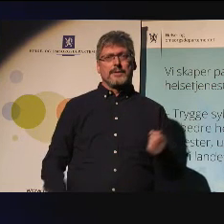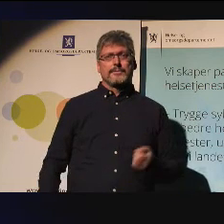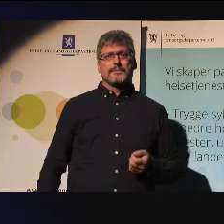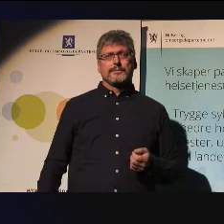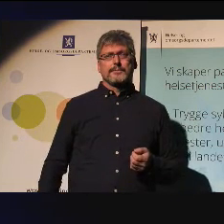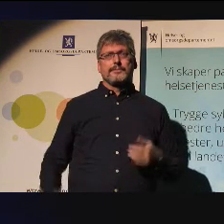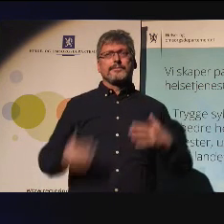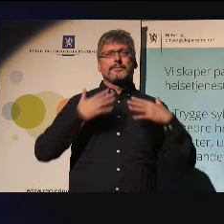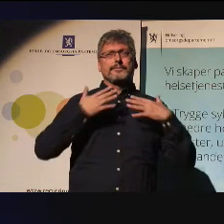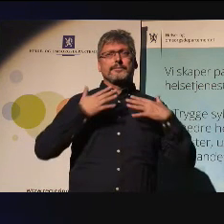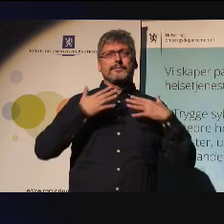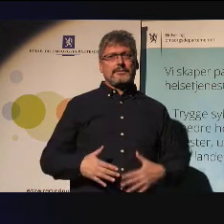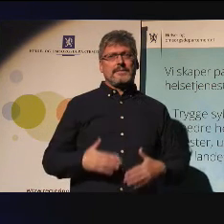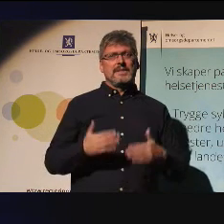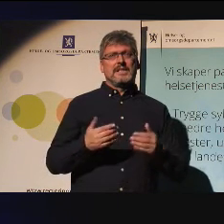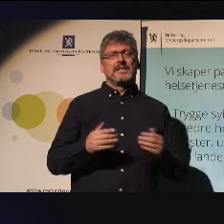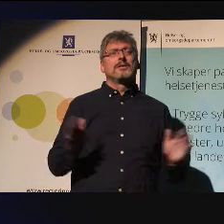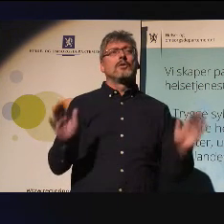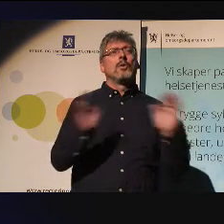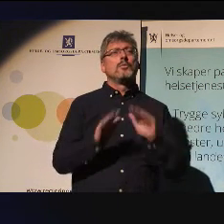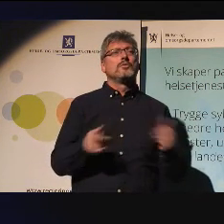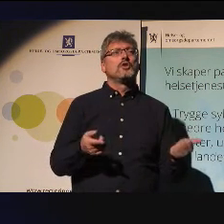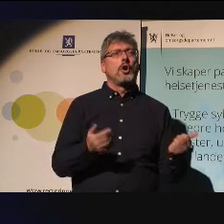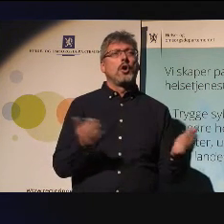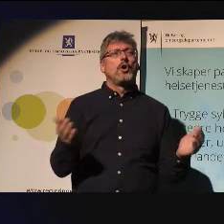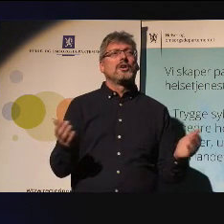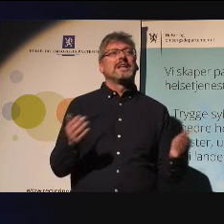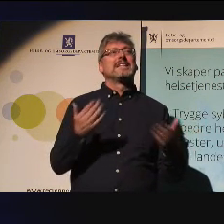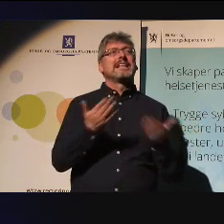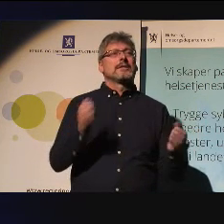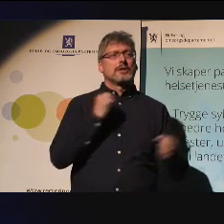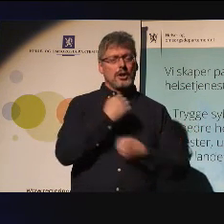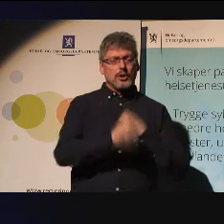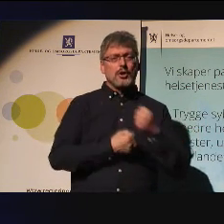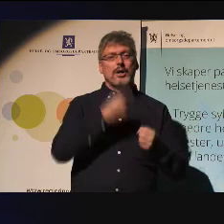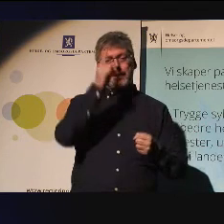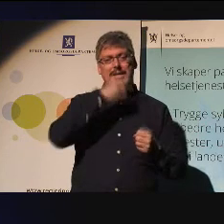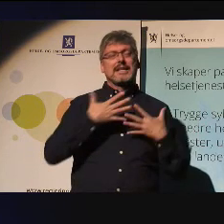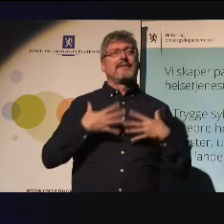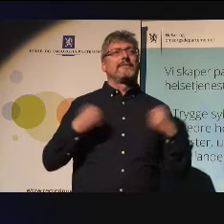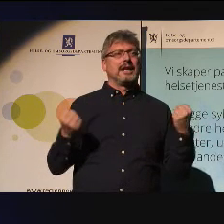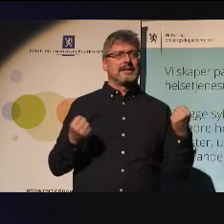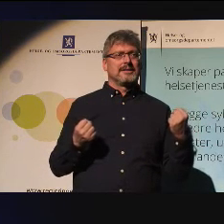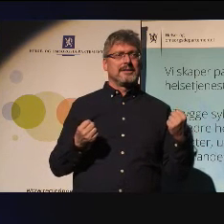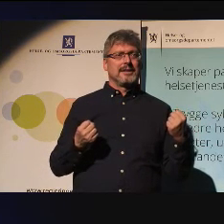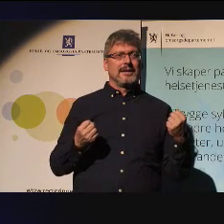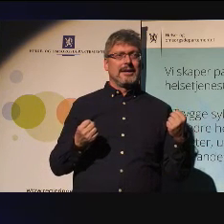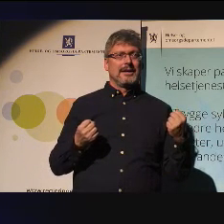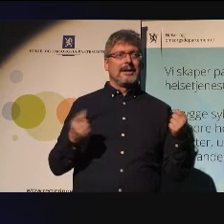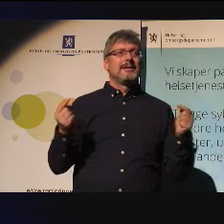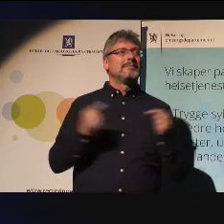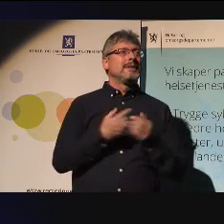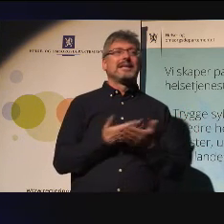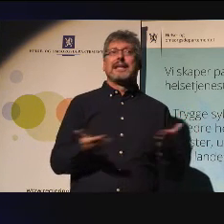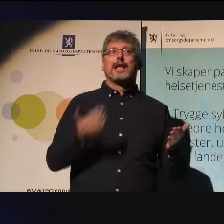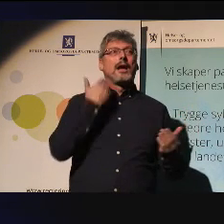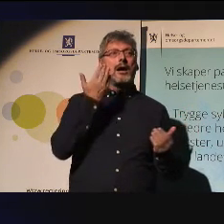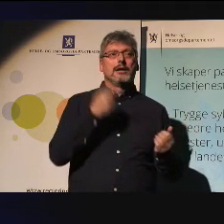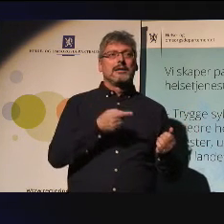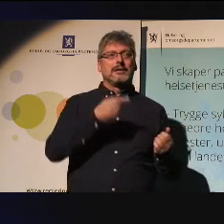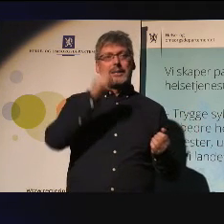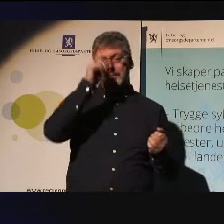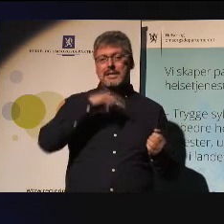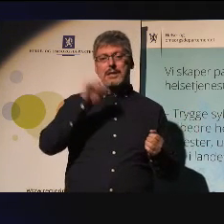Helse- og omsorgstjenesten skal ikke bare gjøre mennesker friske. For det rett og slett sånn at det ikke alltid at mennesker kan